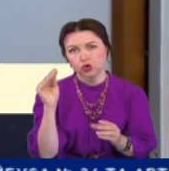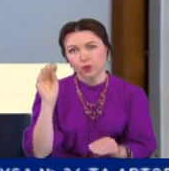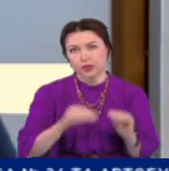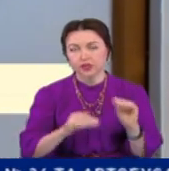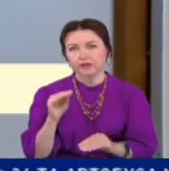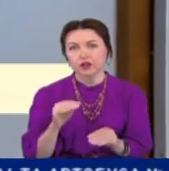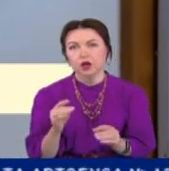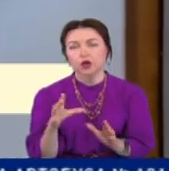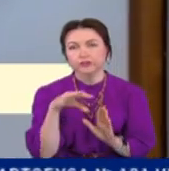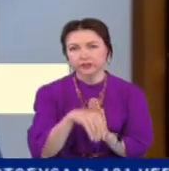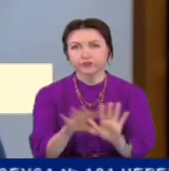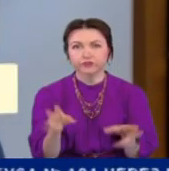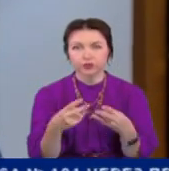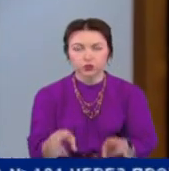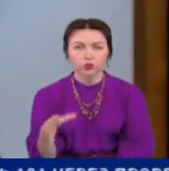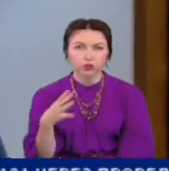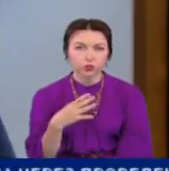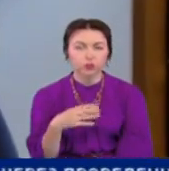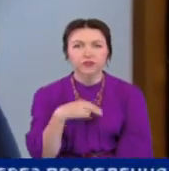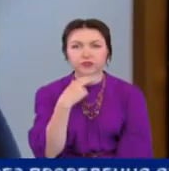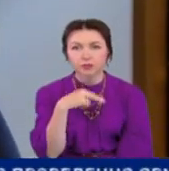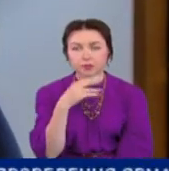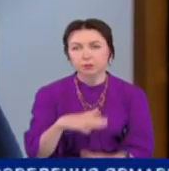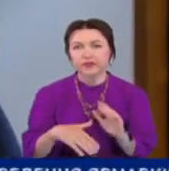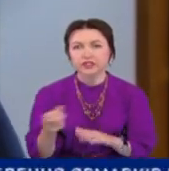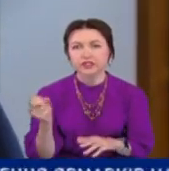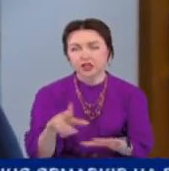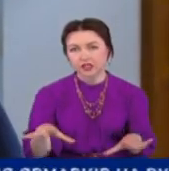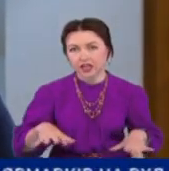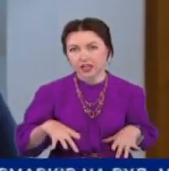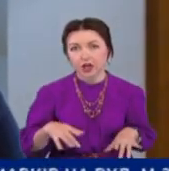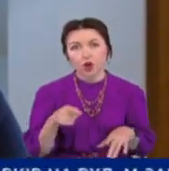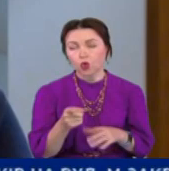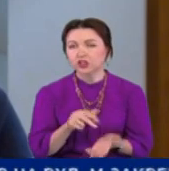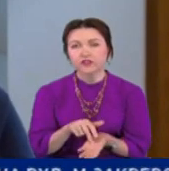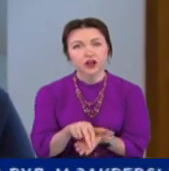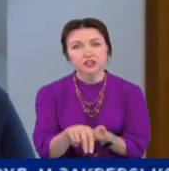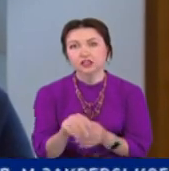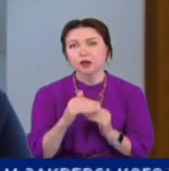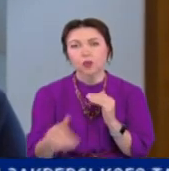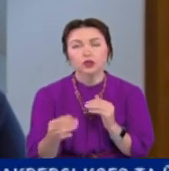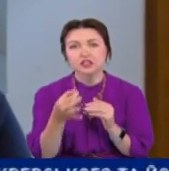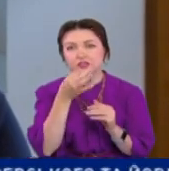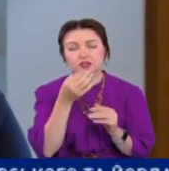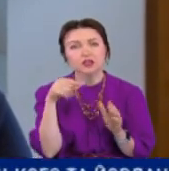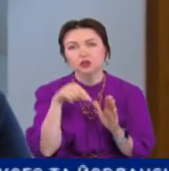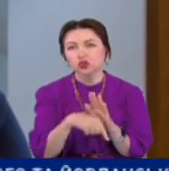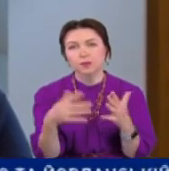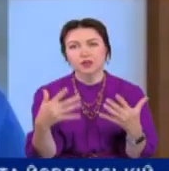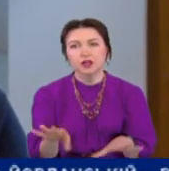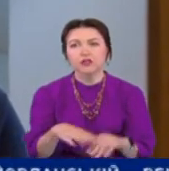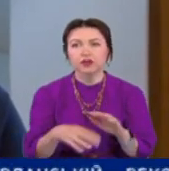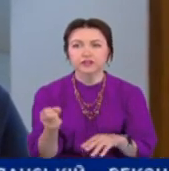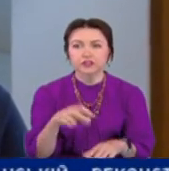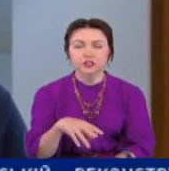знаходився в структурі клубу, він професіональний тренер. І від того, що він не виходив на поле зі свистком, це не значить, що він потеряв кваліфікацію.